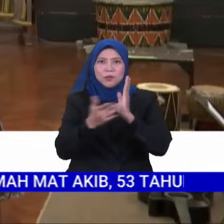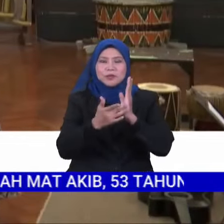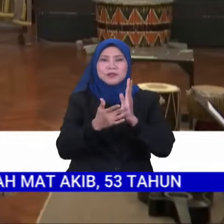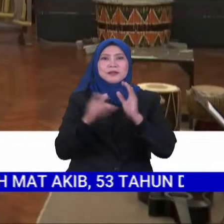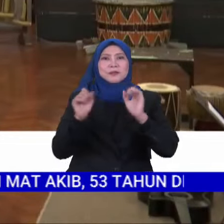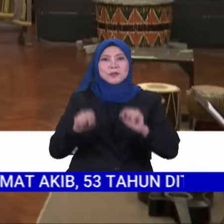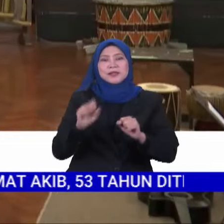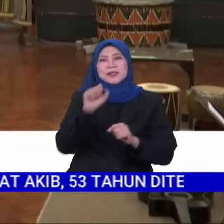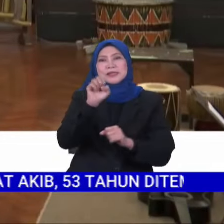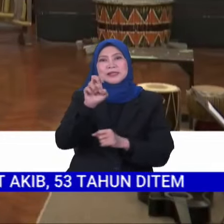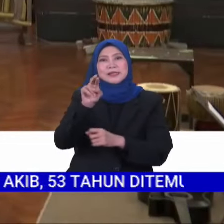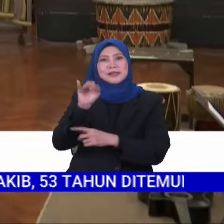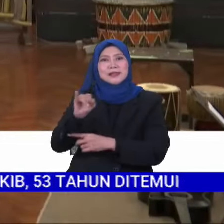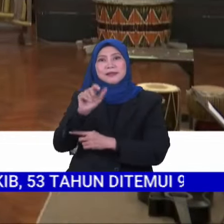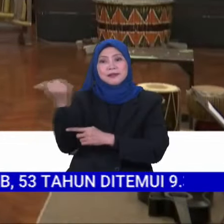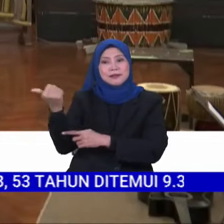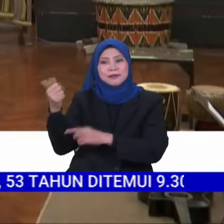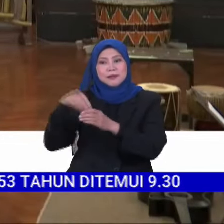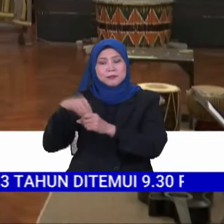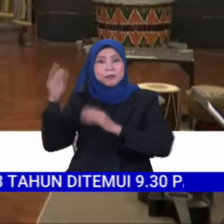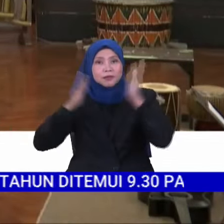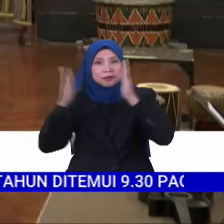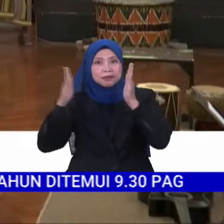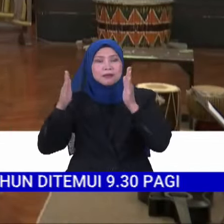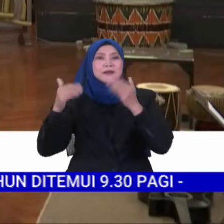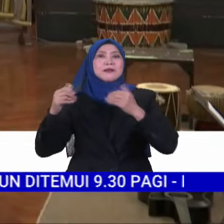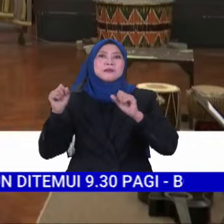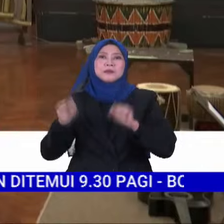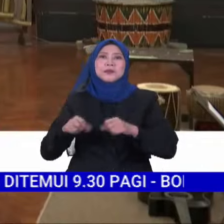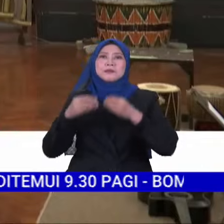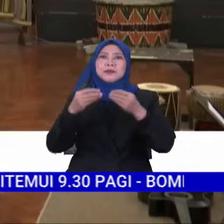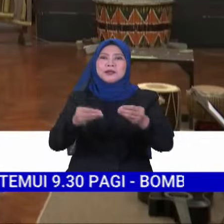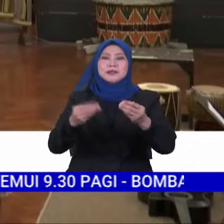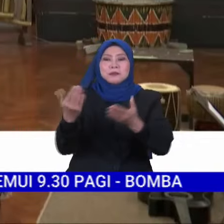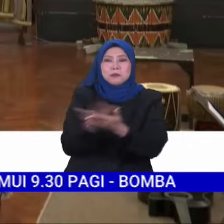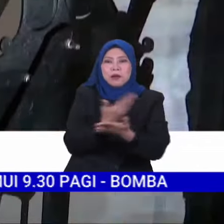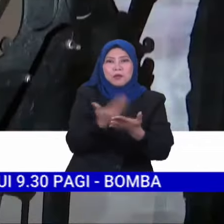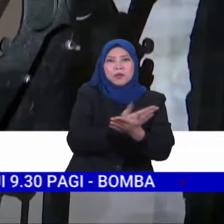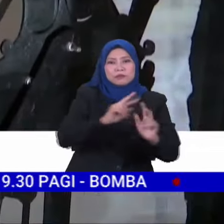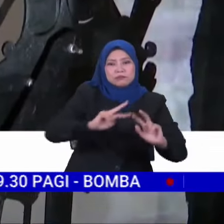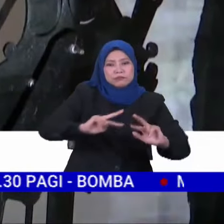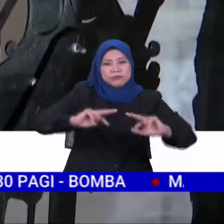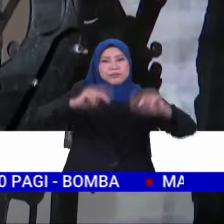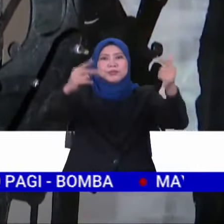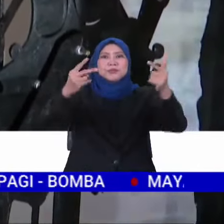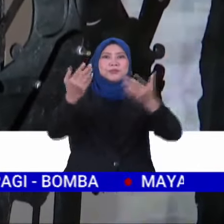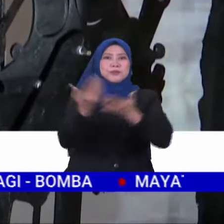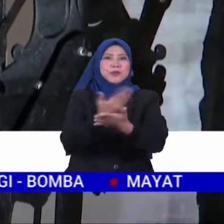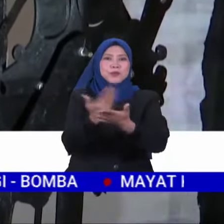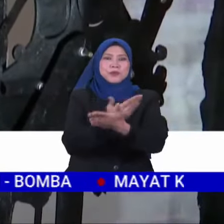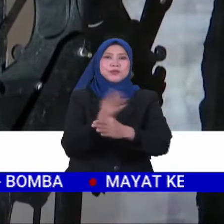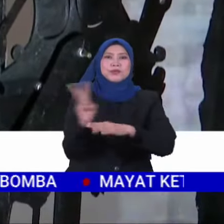ini lain yang terdapat didalam Nesya bahkan memberi satu pembaharuannya baru